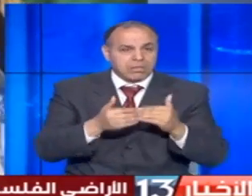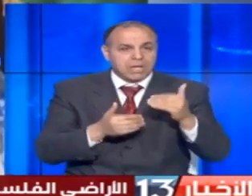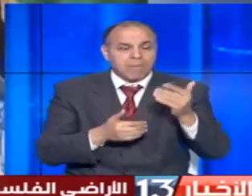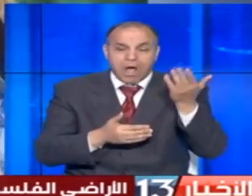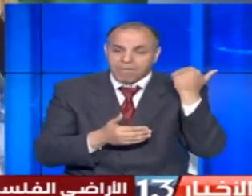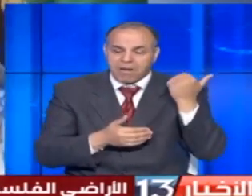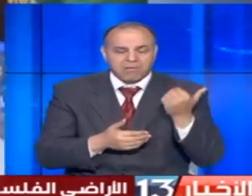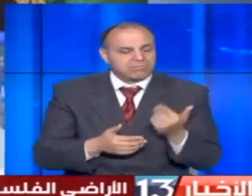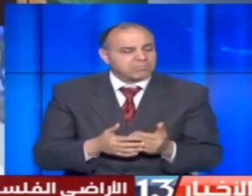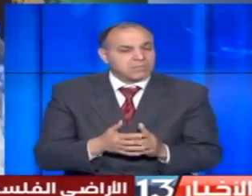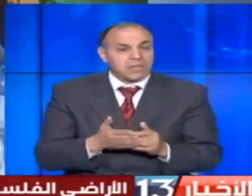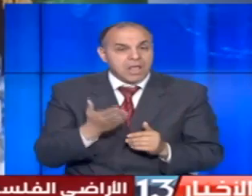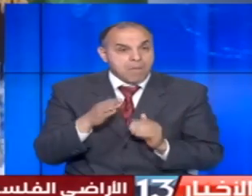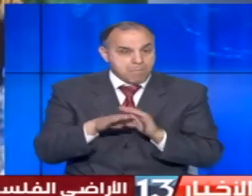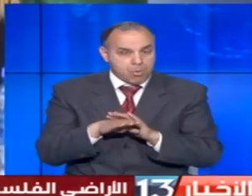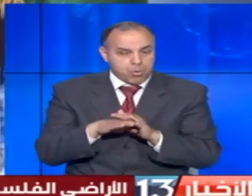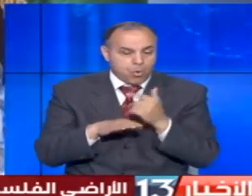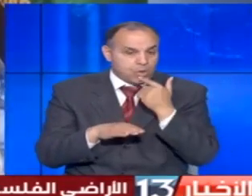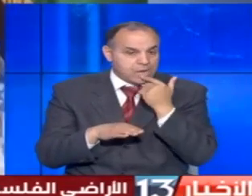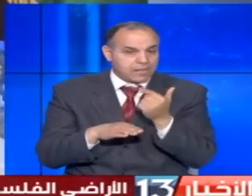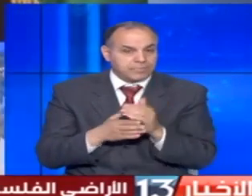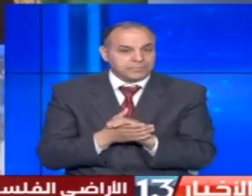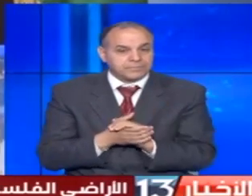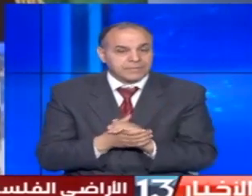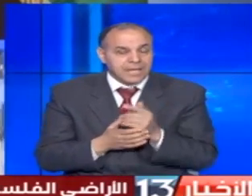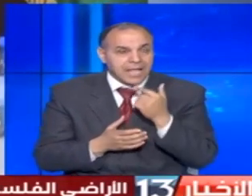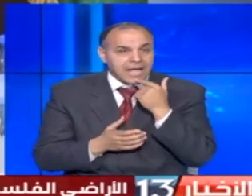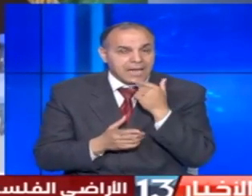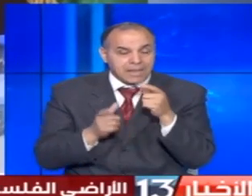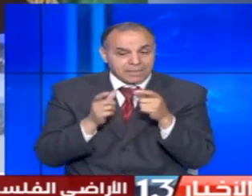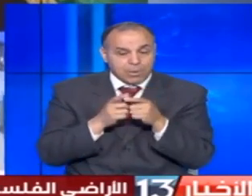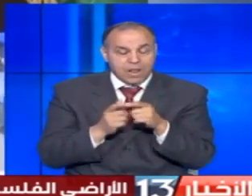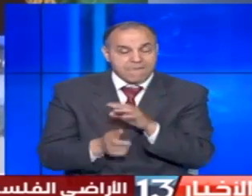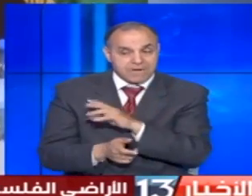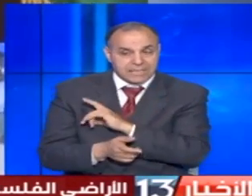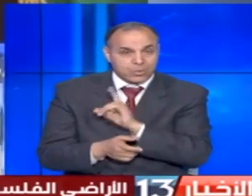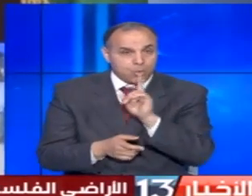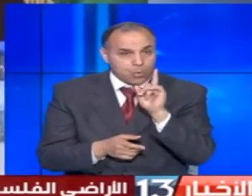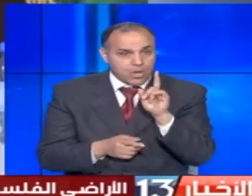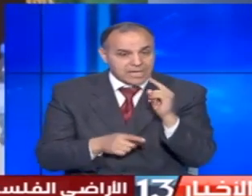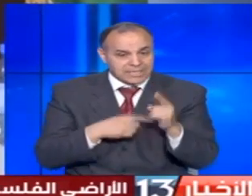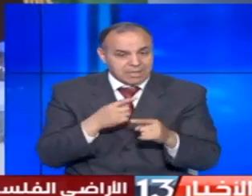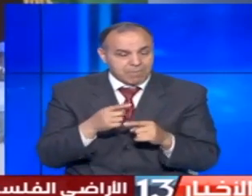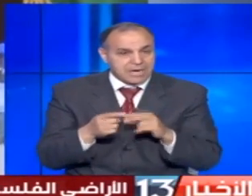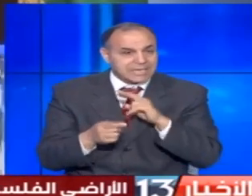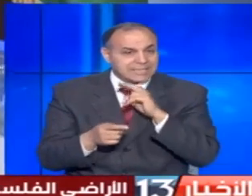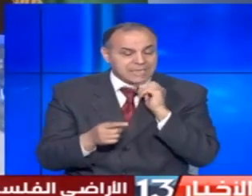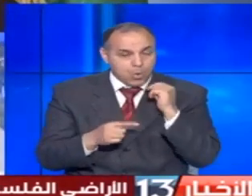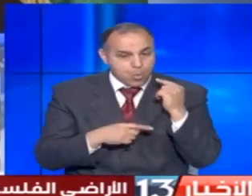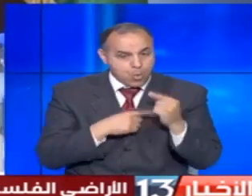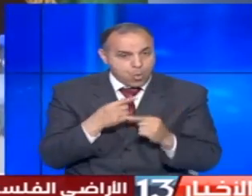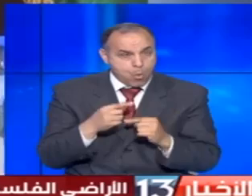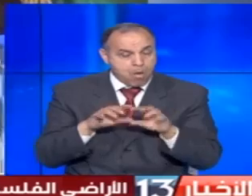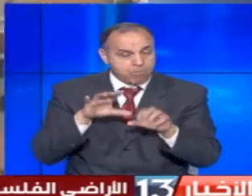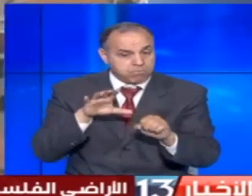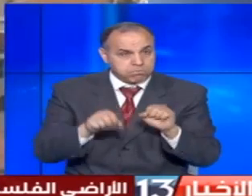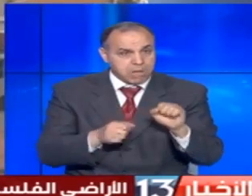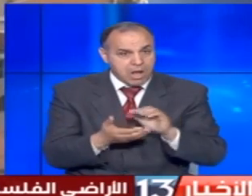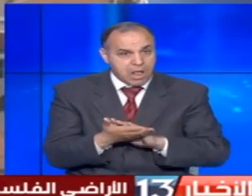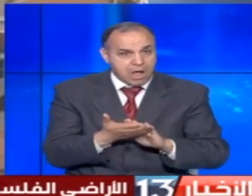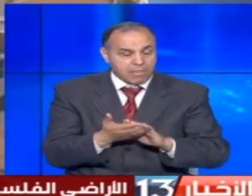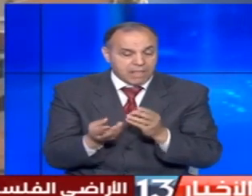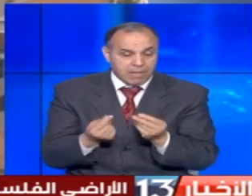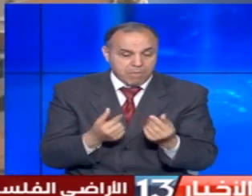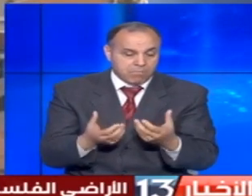السابقه وفي سياق متصلا اعتبرت السلطه الفلسطينيه ان استمرار الاحتلال الاسرائيلي في سيطرته على الموارد